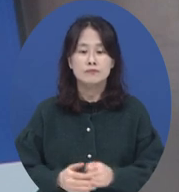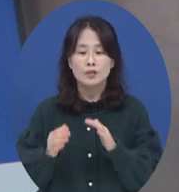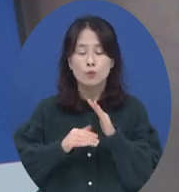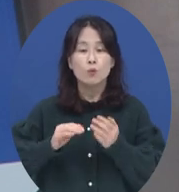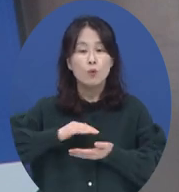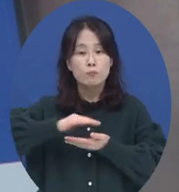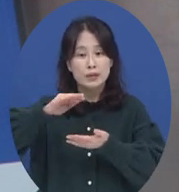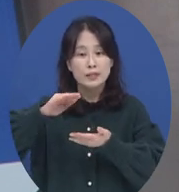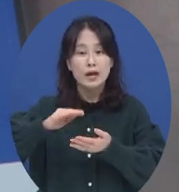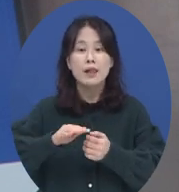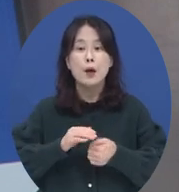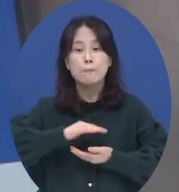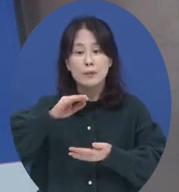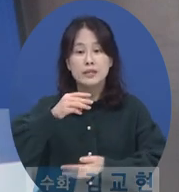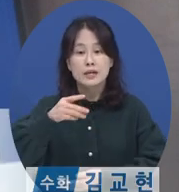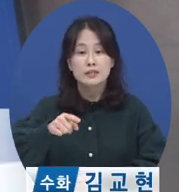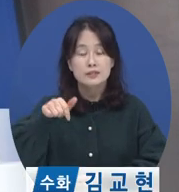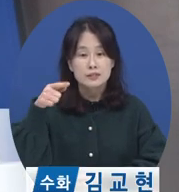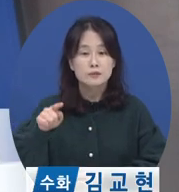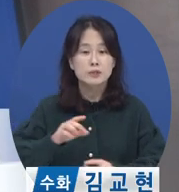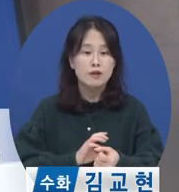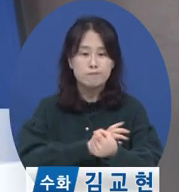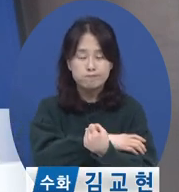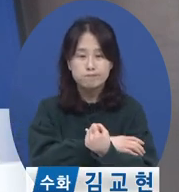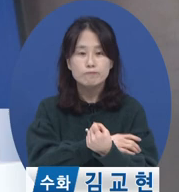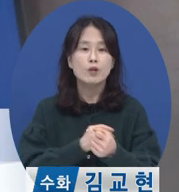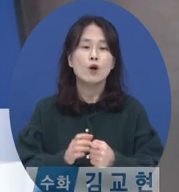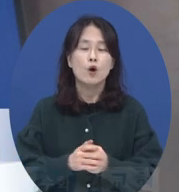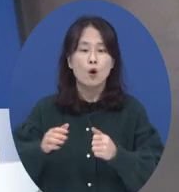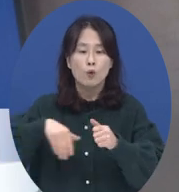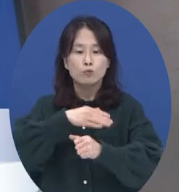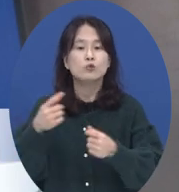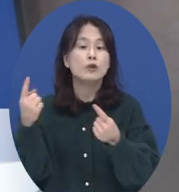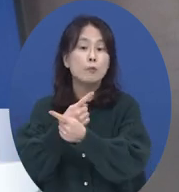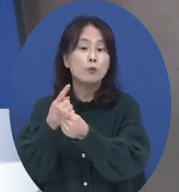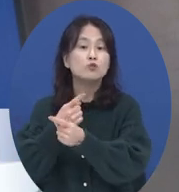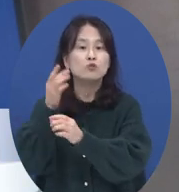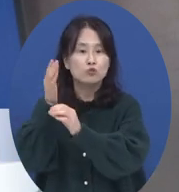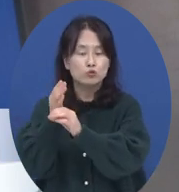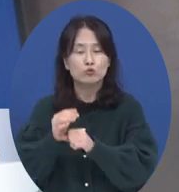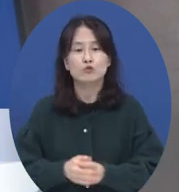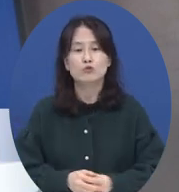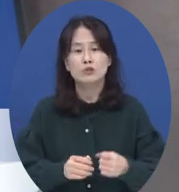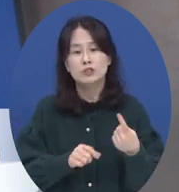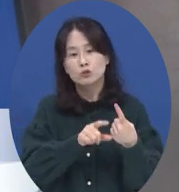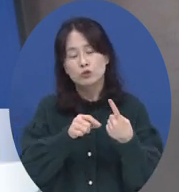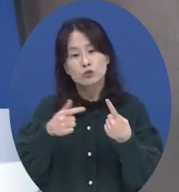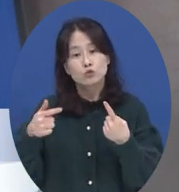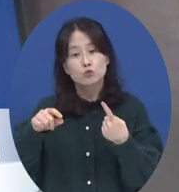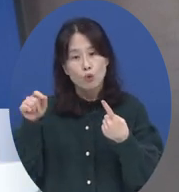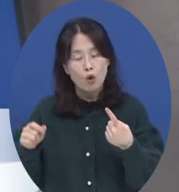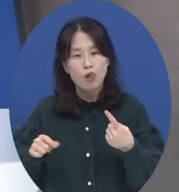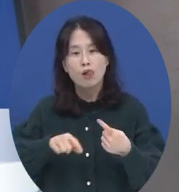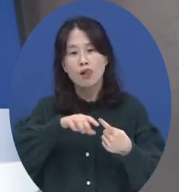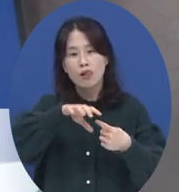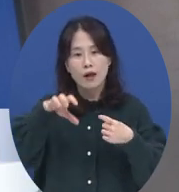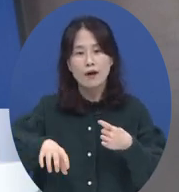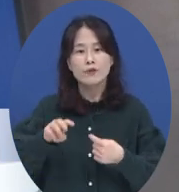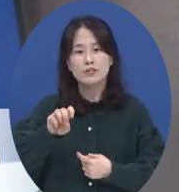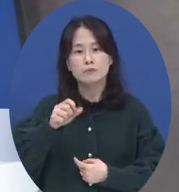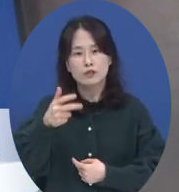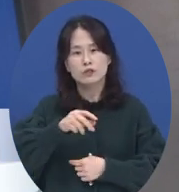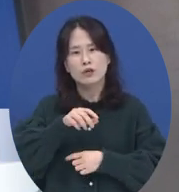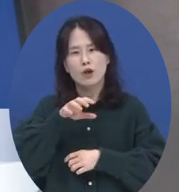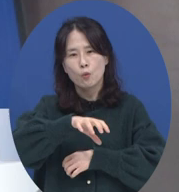공공배달의 배달 특급이 독과점 시장의 지형을 바꾸고 있는데요. 이르면 올 상반기엔 도내 28개 지역까지